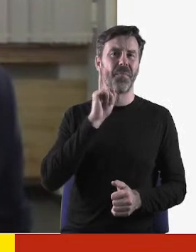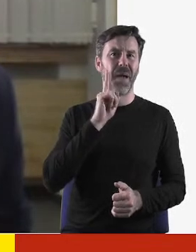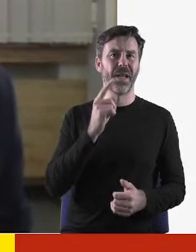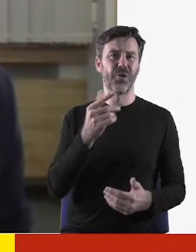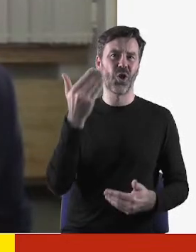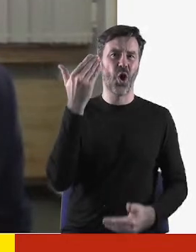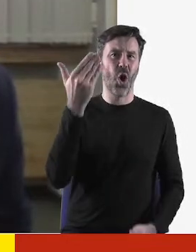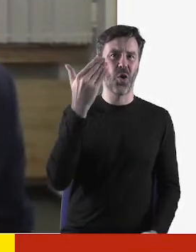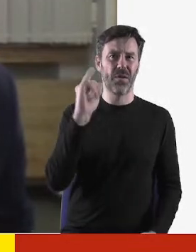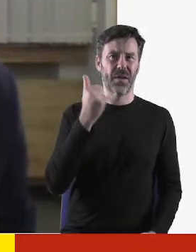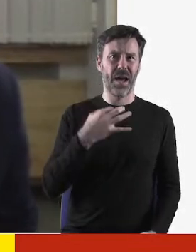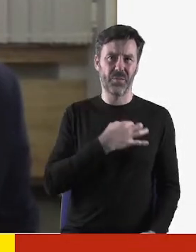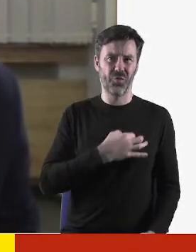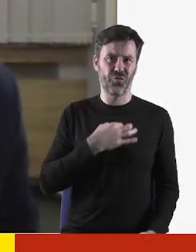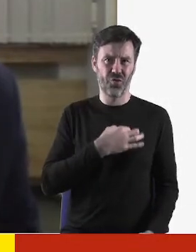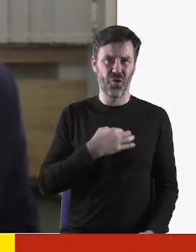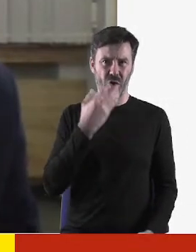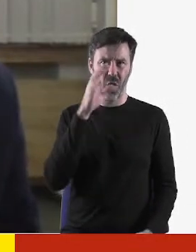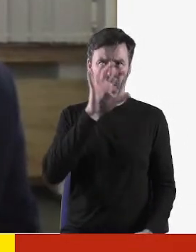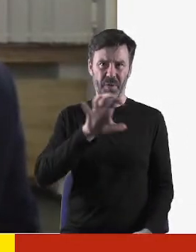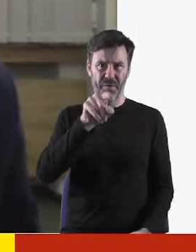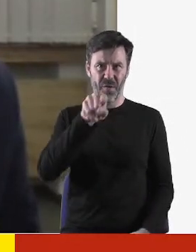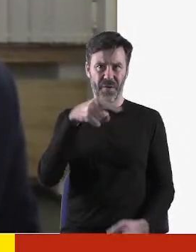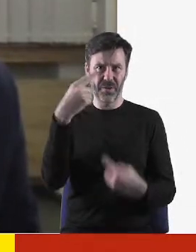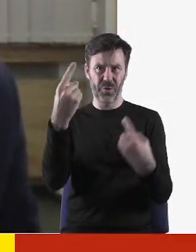przykro obserwować tę sytuację. Dziękuję.